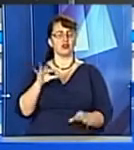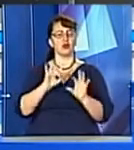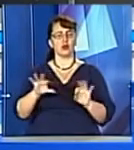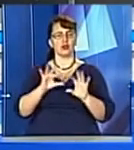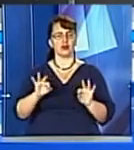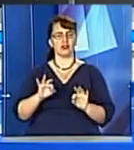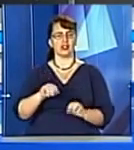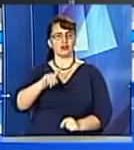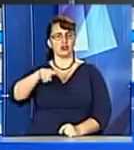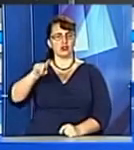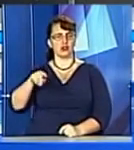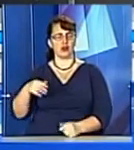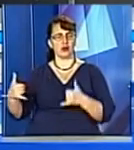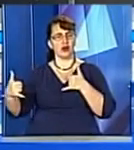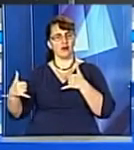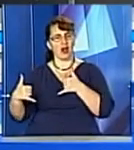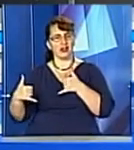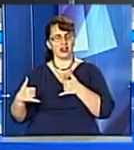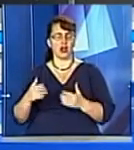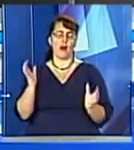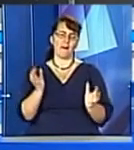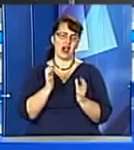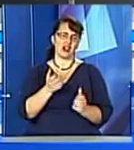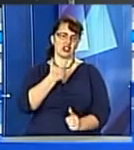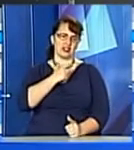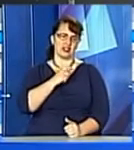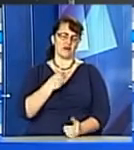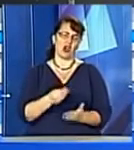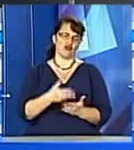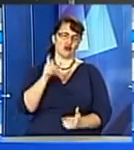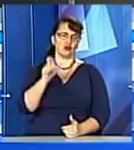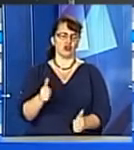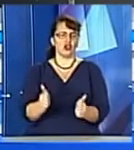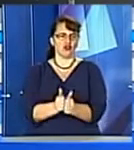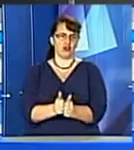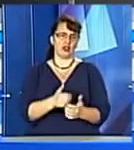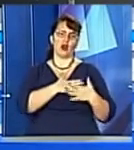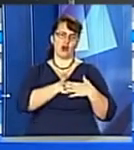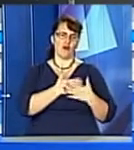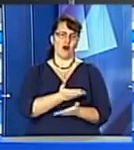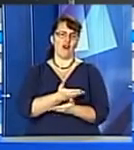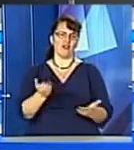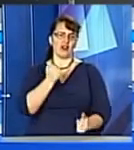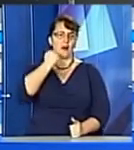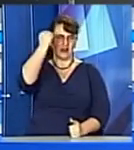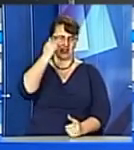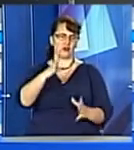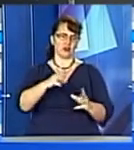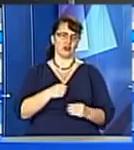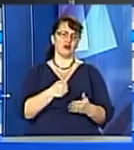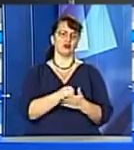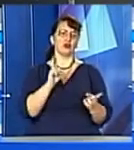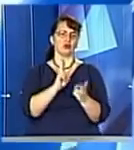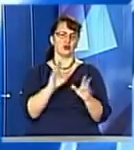номером нашої гарячої лінії. Бережіть себе і цінуйте людей, які поруч попри все. Любові вам. Дякую, що з нами. До зустрічі.